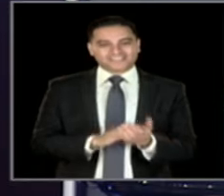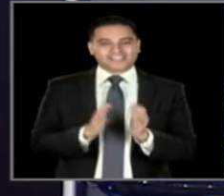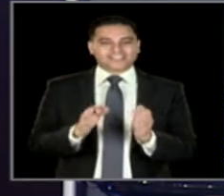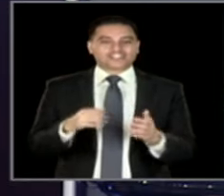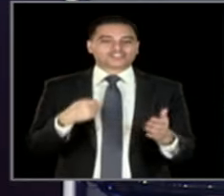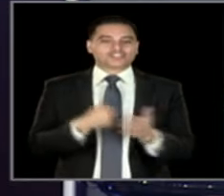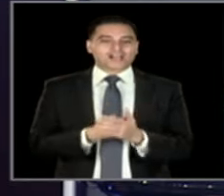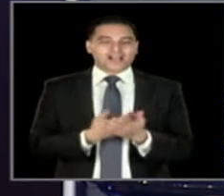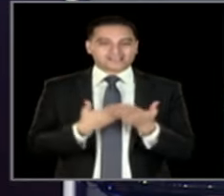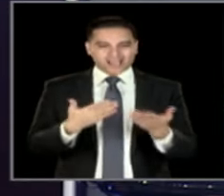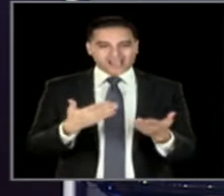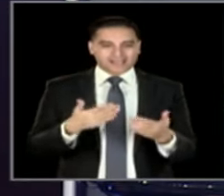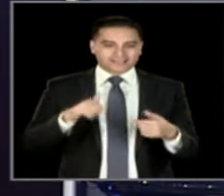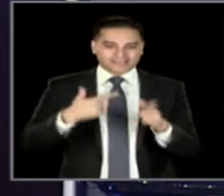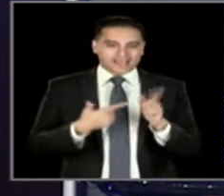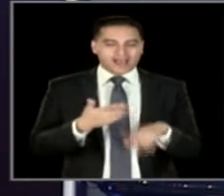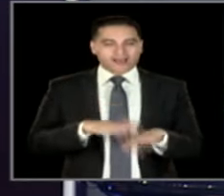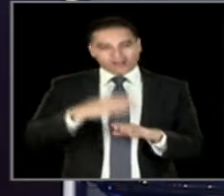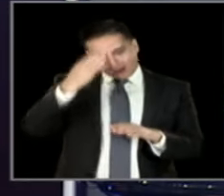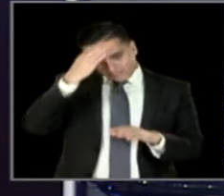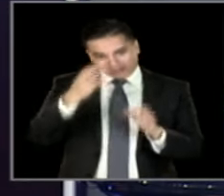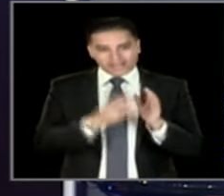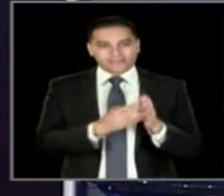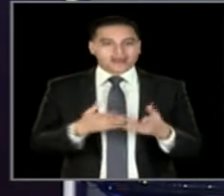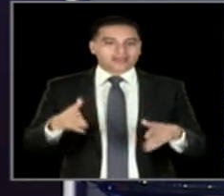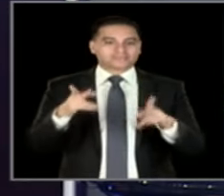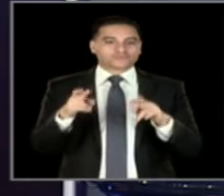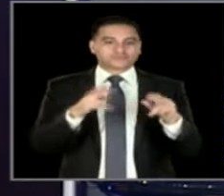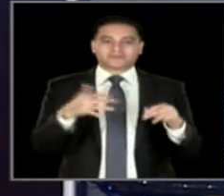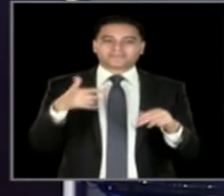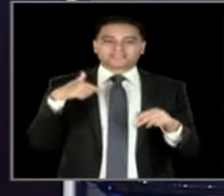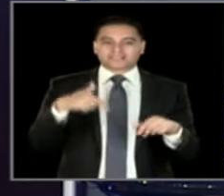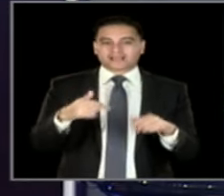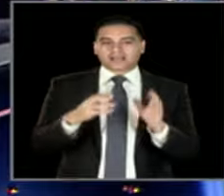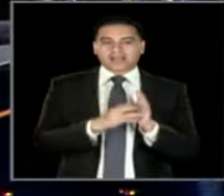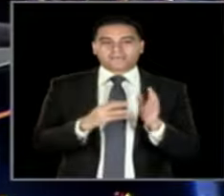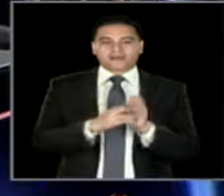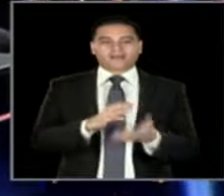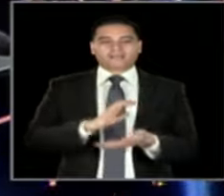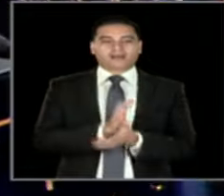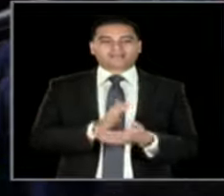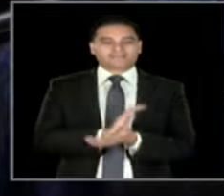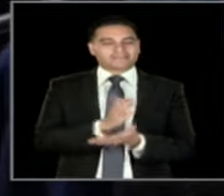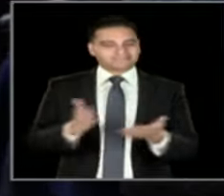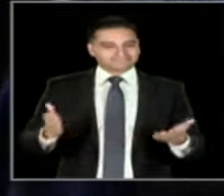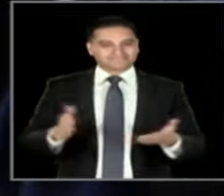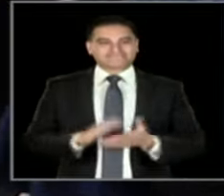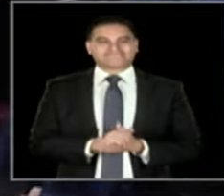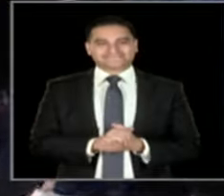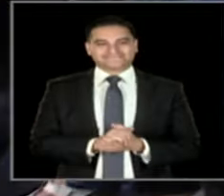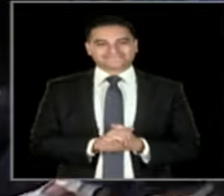شهادات تقدير المركز الثاني عبقرة الجامعات الموسم السادس جامعة طنطا